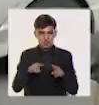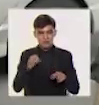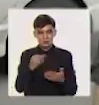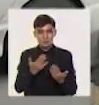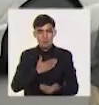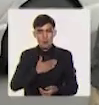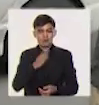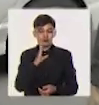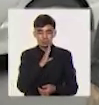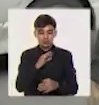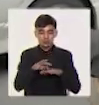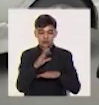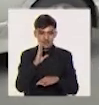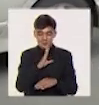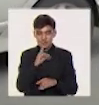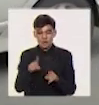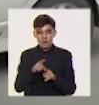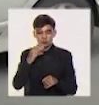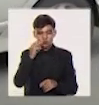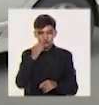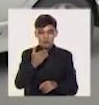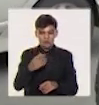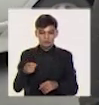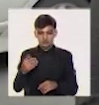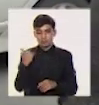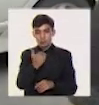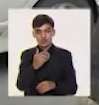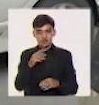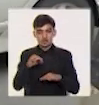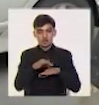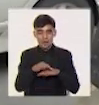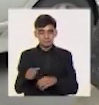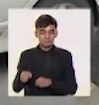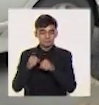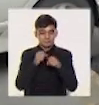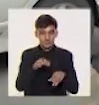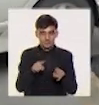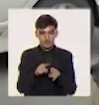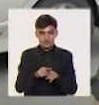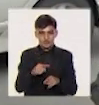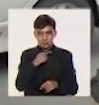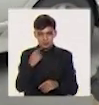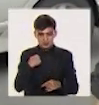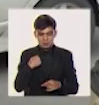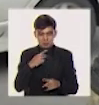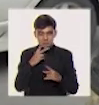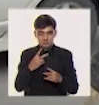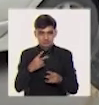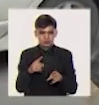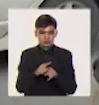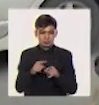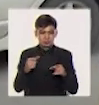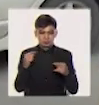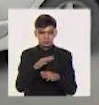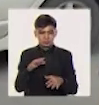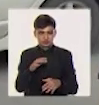егерде еркек адам ұзатып, мә жәке мынау сенің әйелің деп әкеп беріп тұрса, маған орысша айтқанда неприятно, шын айтайын.